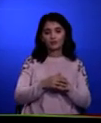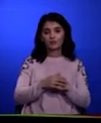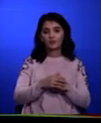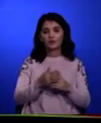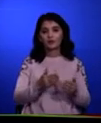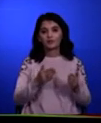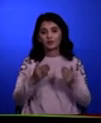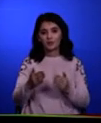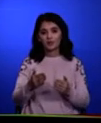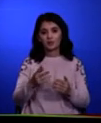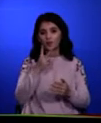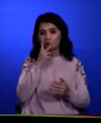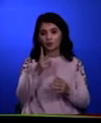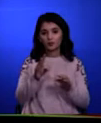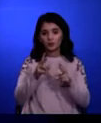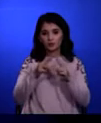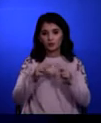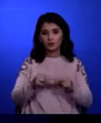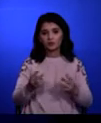Marhamat, tekshiramiz.